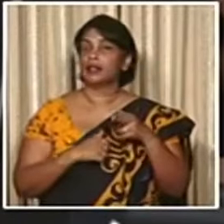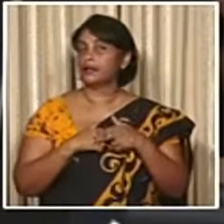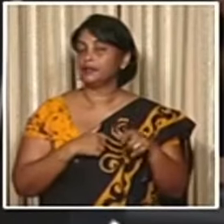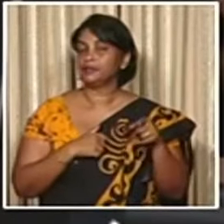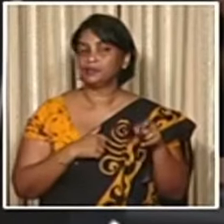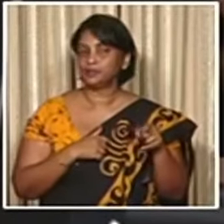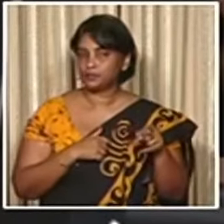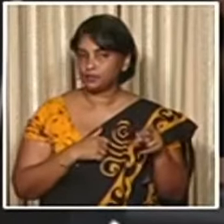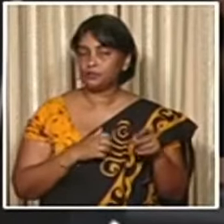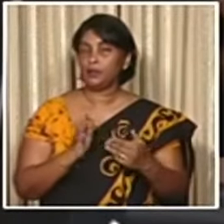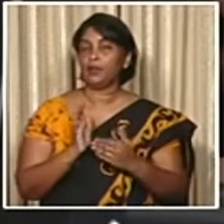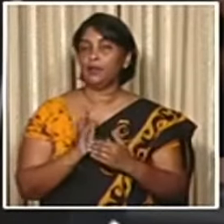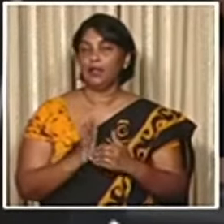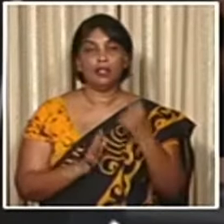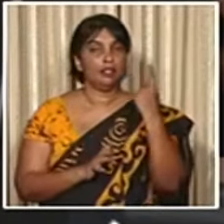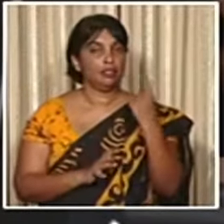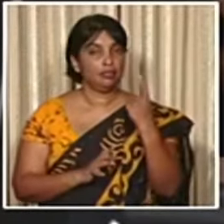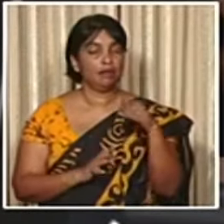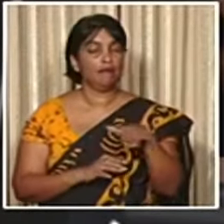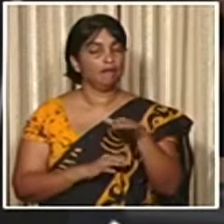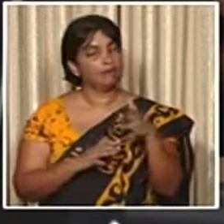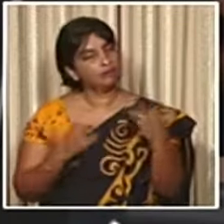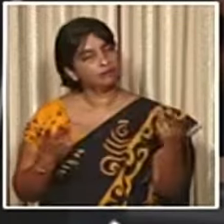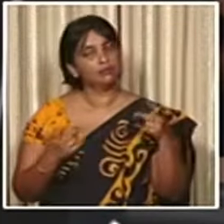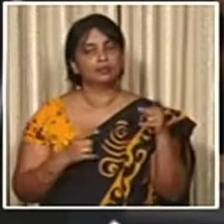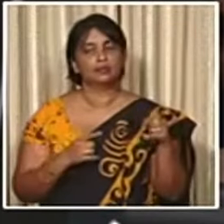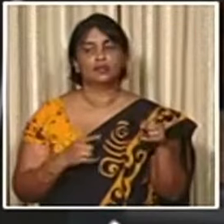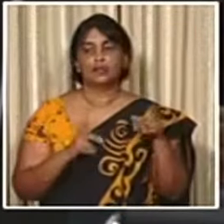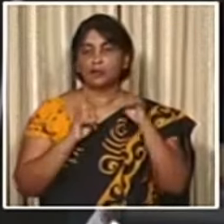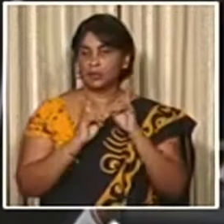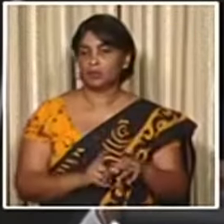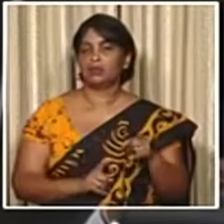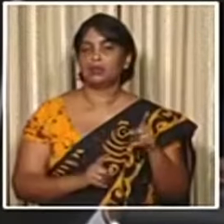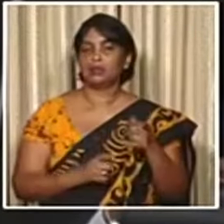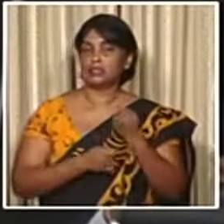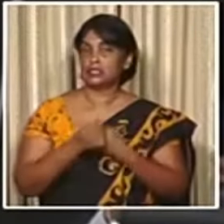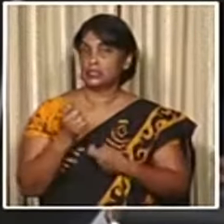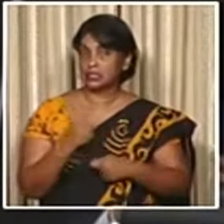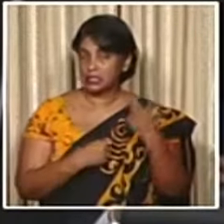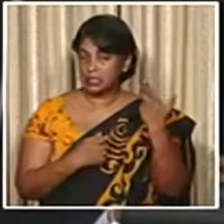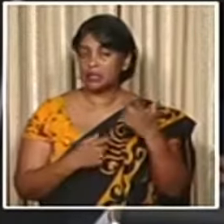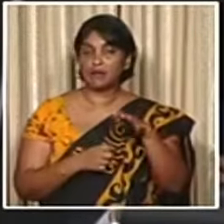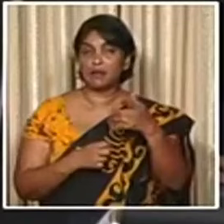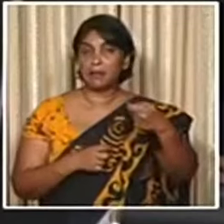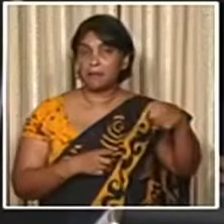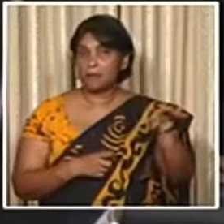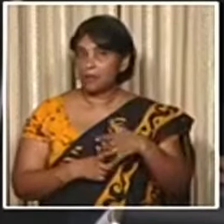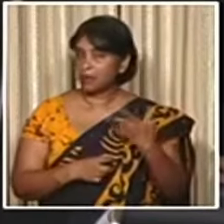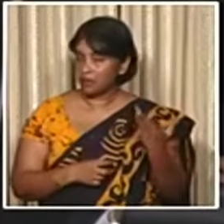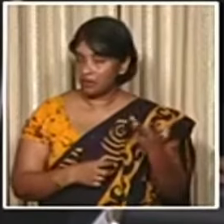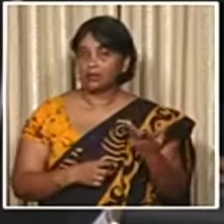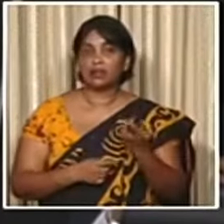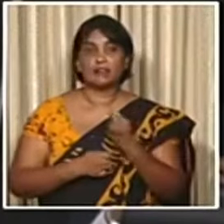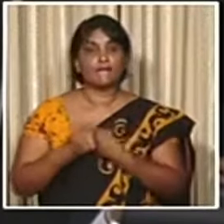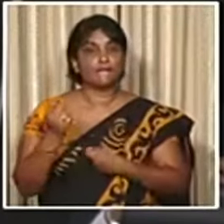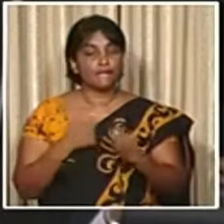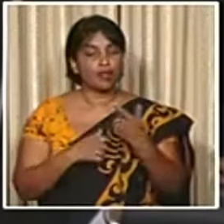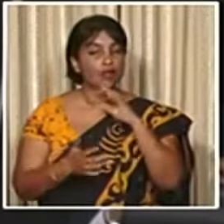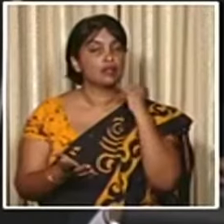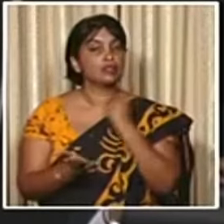හේතුව මිලියන 1000ක දේපල වුණත් ඒ වෙලාවේ වෙන්දේශීයදී ගණුම්කාරයෙක් නැත්තම්